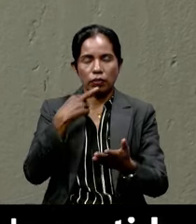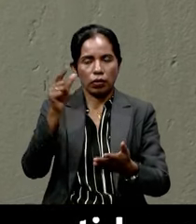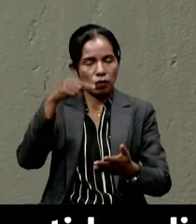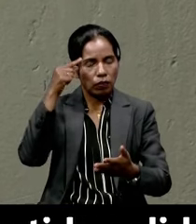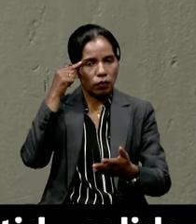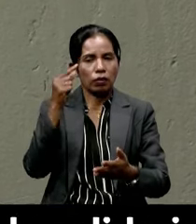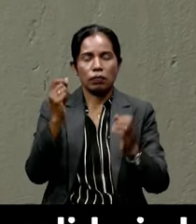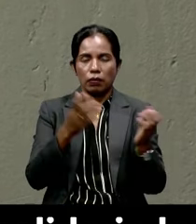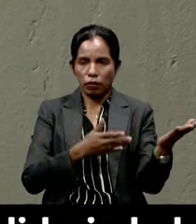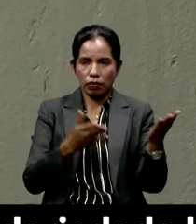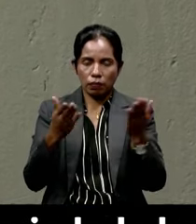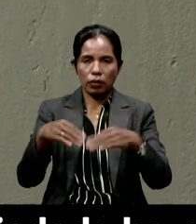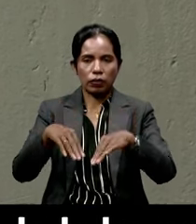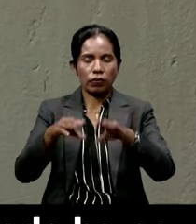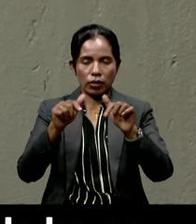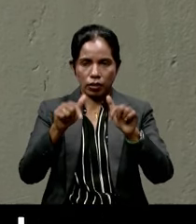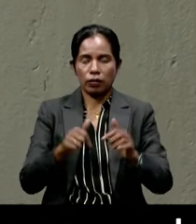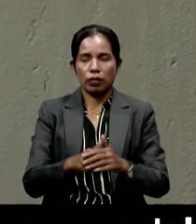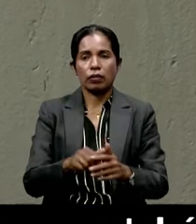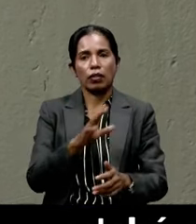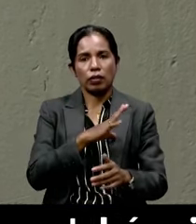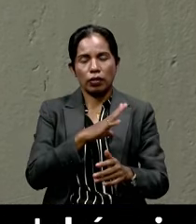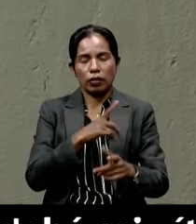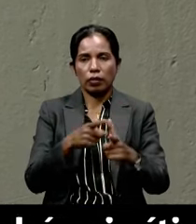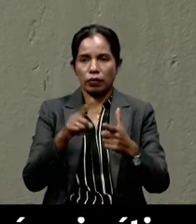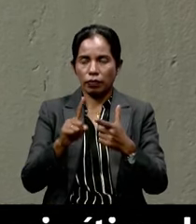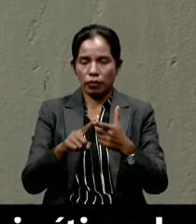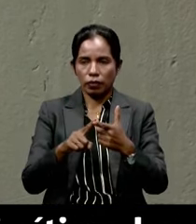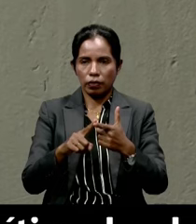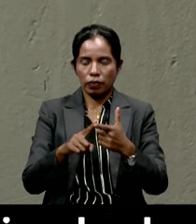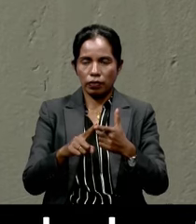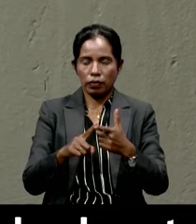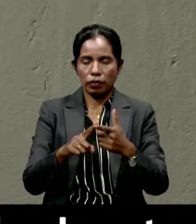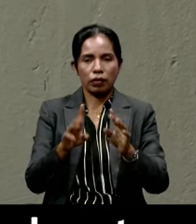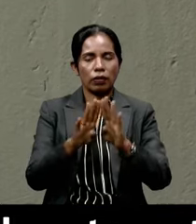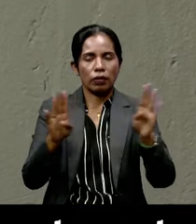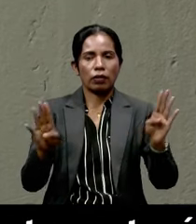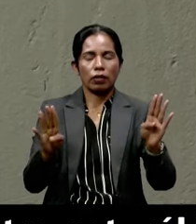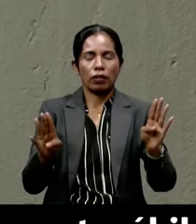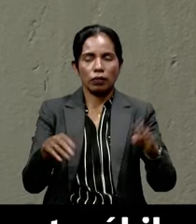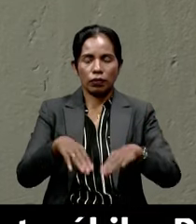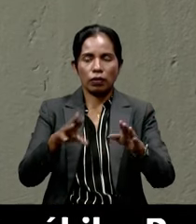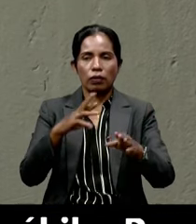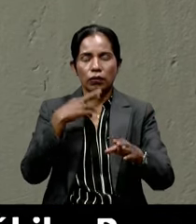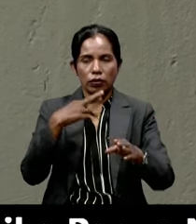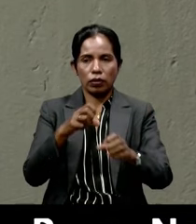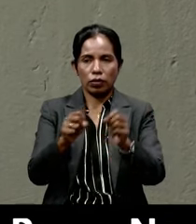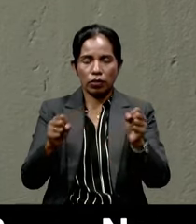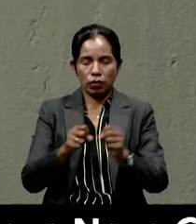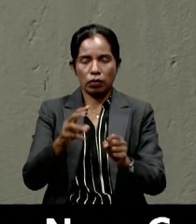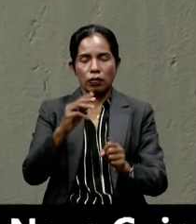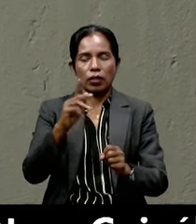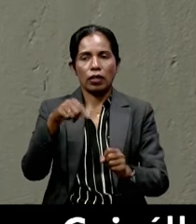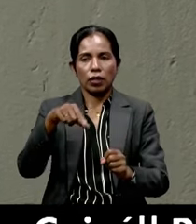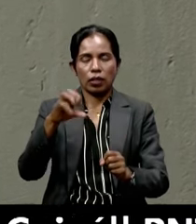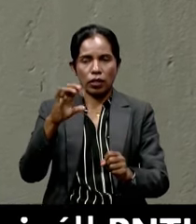orsne lori mai hein kata depois de lançamento ohin ba ia suku makili ita sei faten